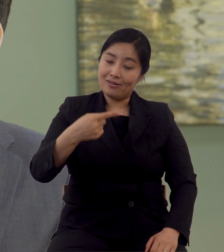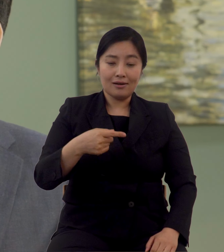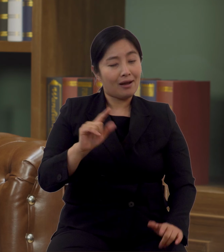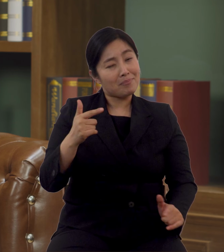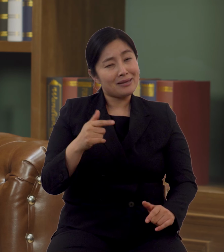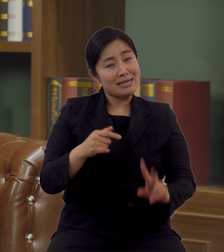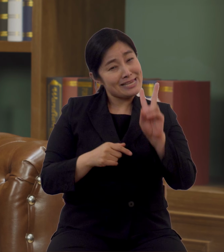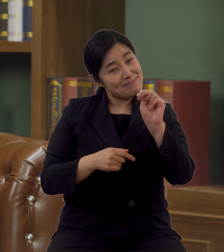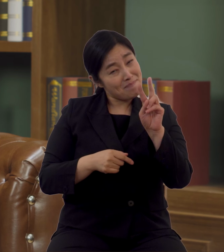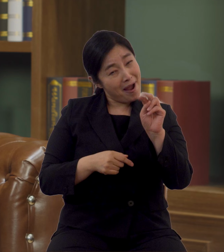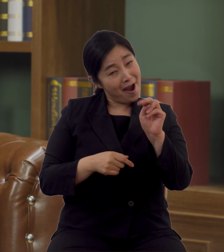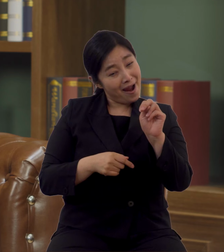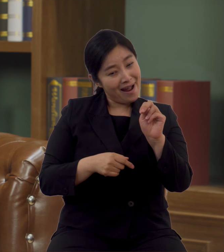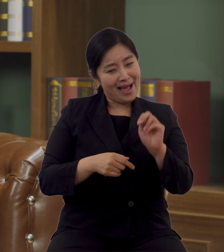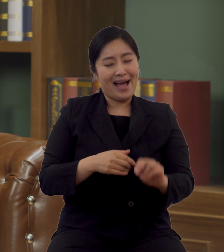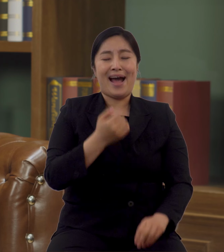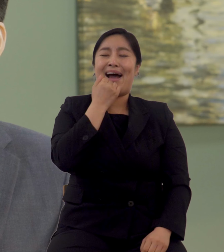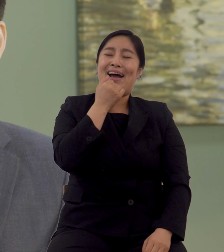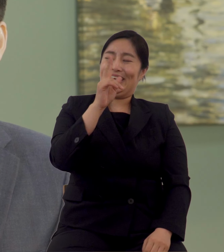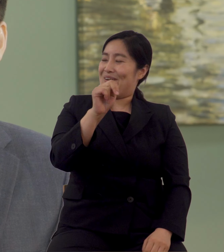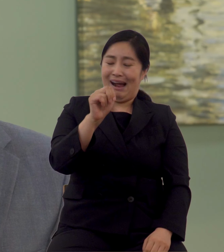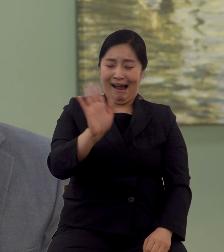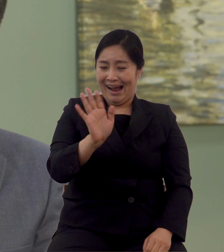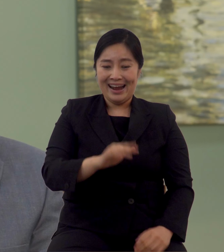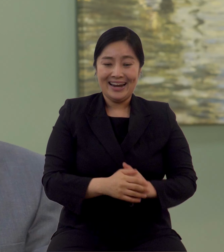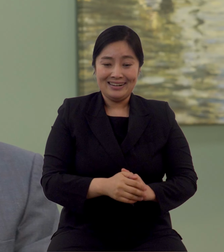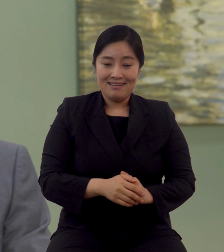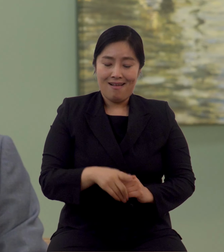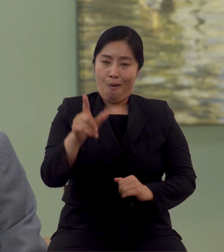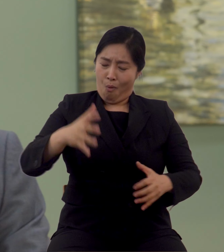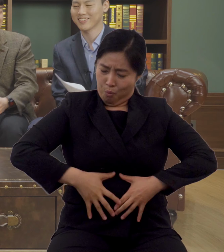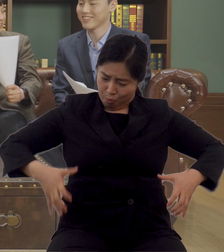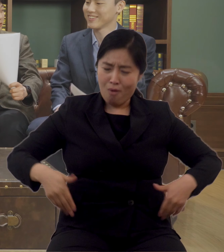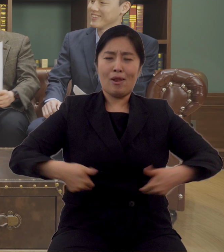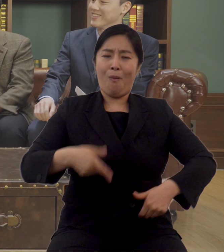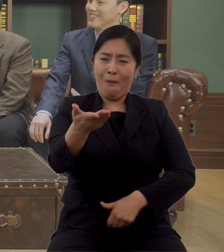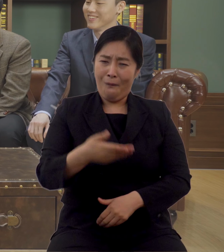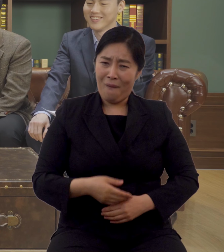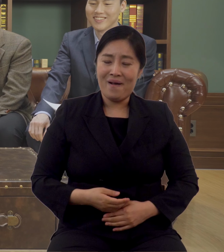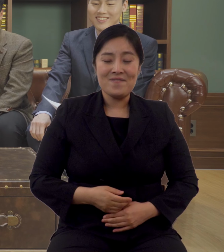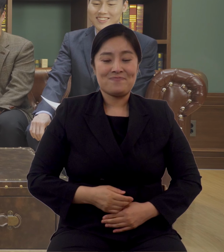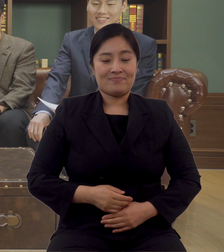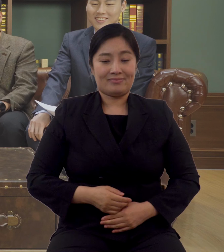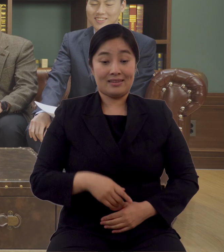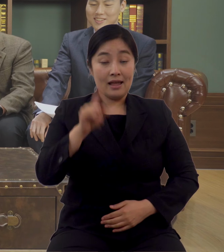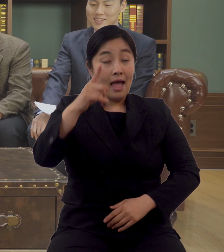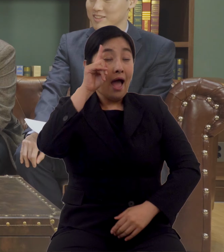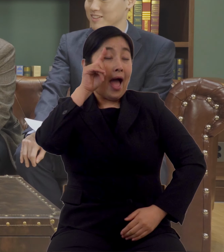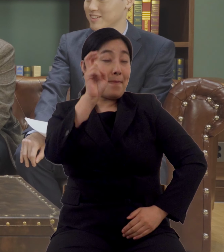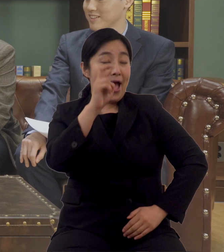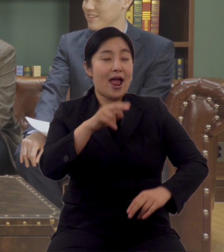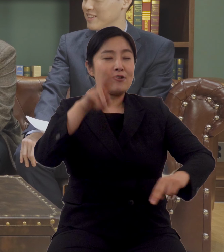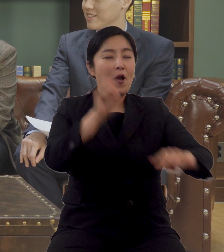거죠? 글쎄요, 한 뭐 2만 명? 2만 명? 2만 명 어떻게 2만 명? 좀 이렇게 통을 크게 가지셔야 될 것 같아요. 네. 그럼요.